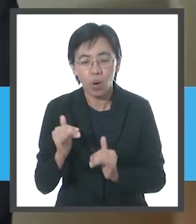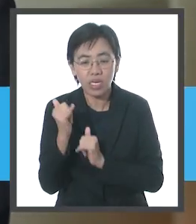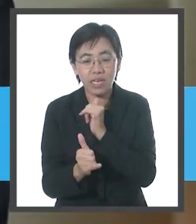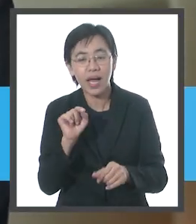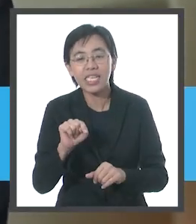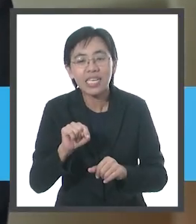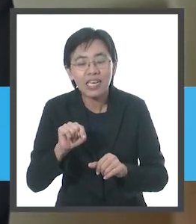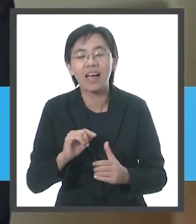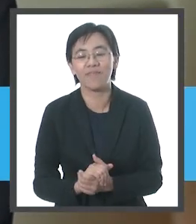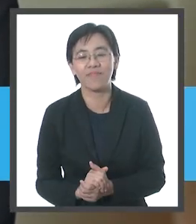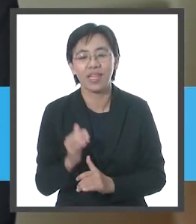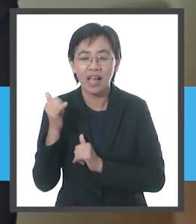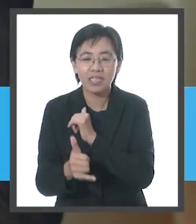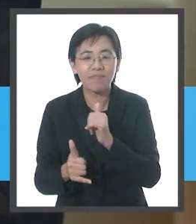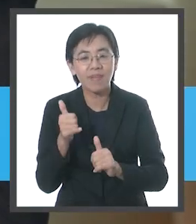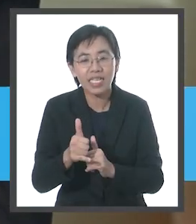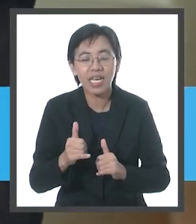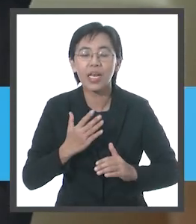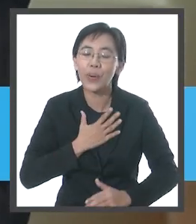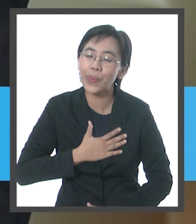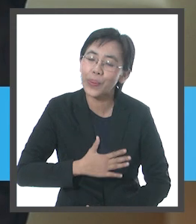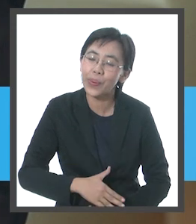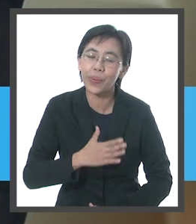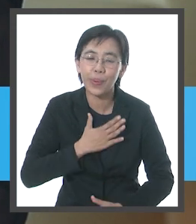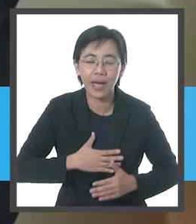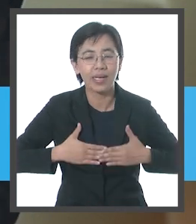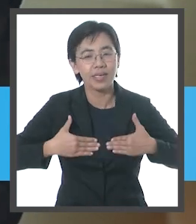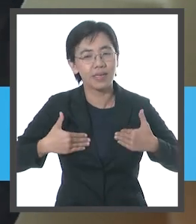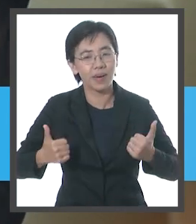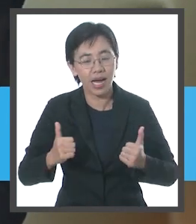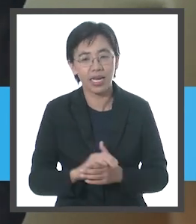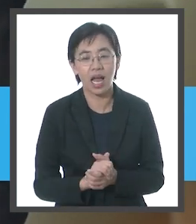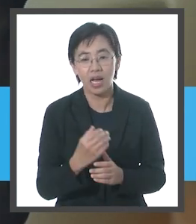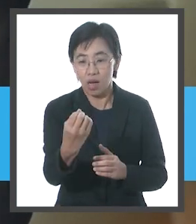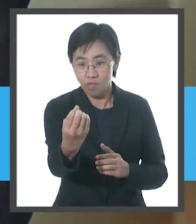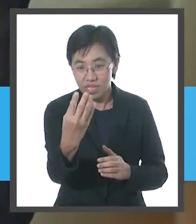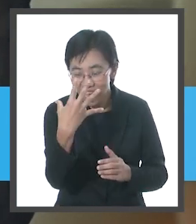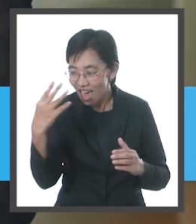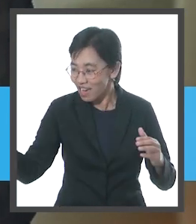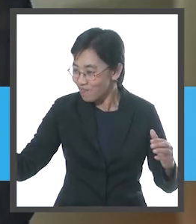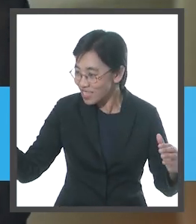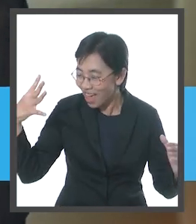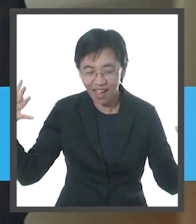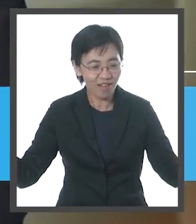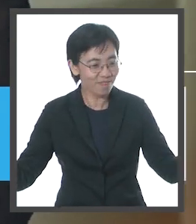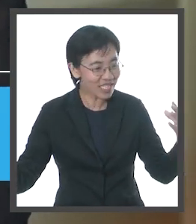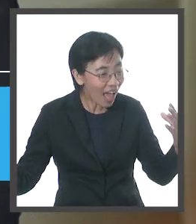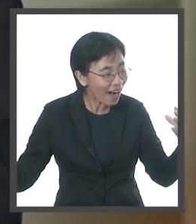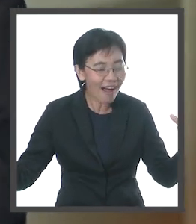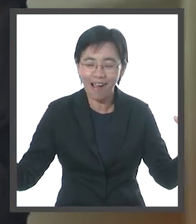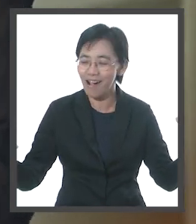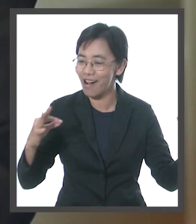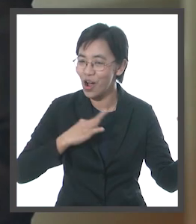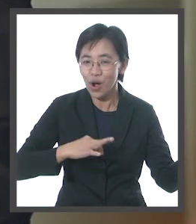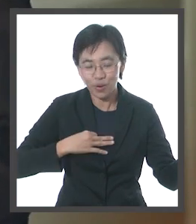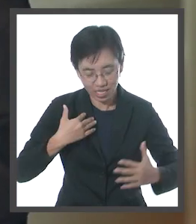ะก็สามารถที่จะผ่อนคลายได้แล้วก็การที่รับได้แสงธรรมชาติแบบนี้ค่ะก็จะทำ